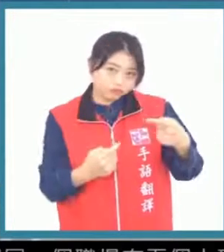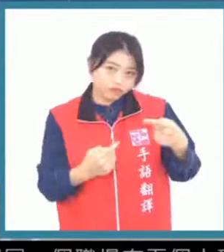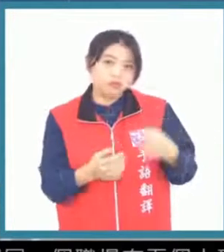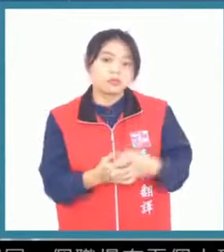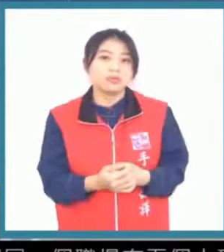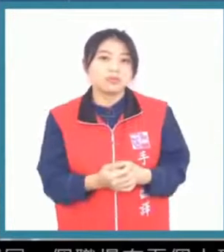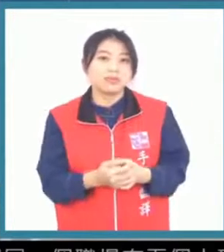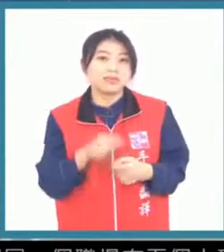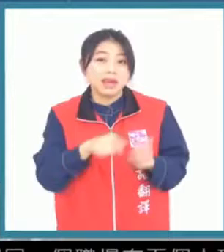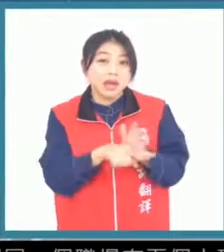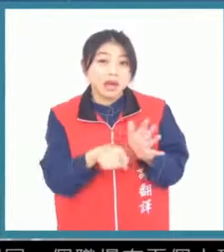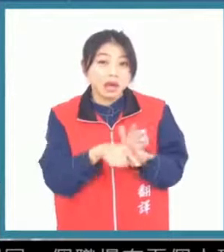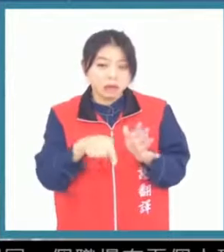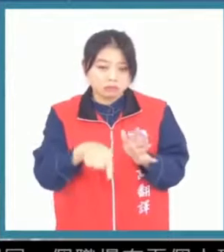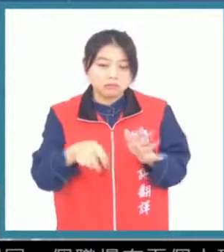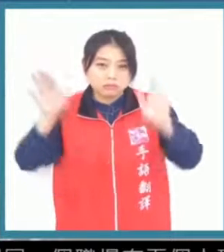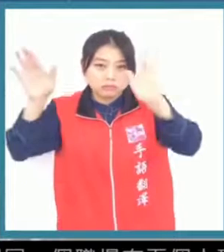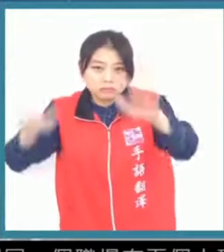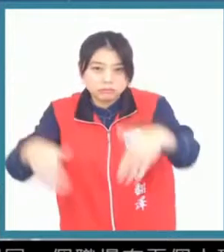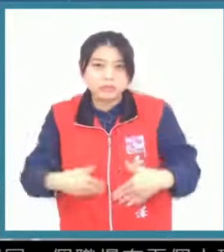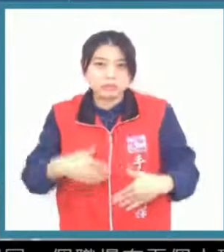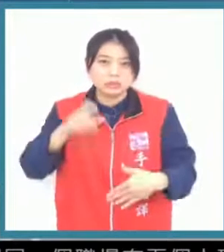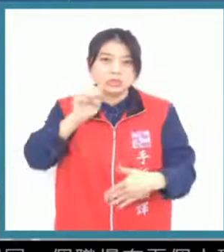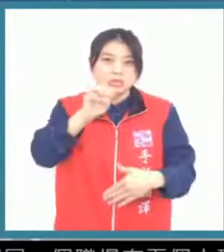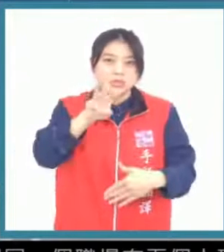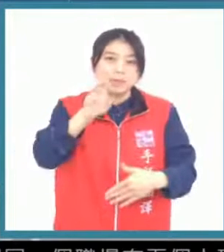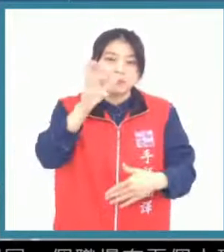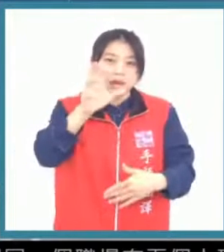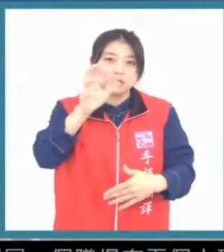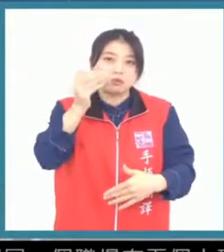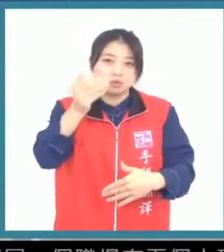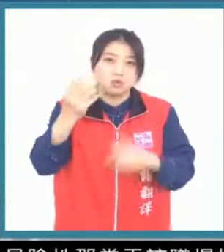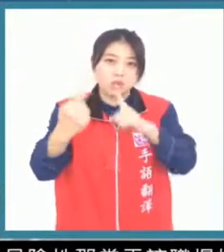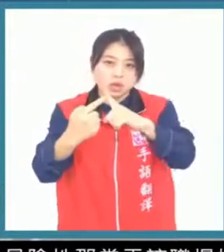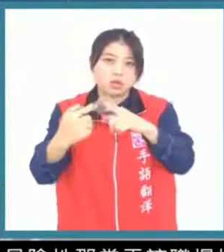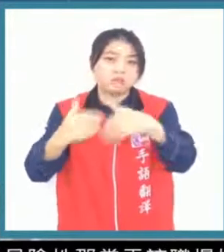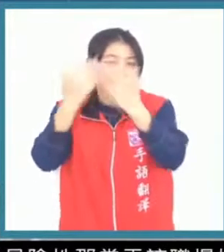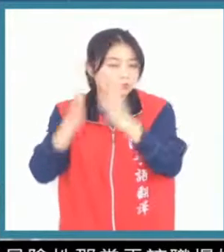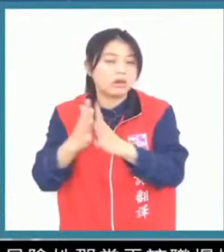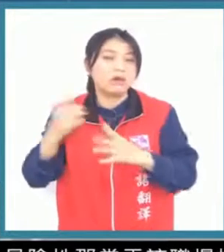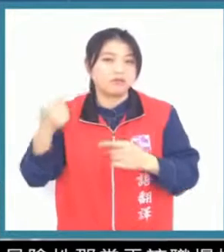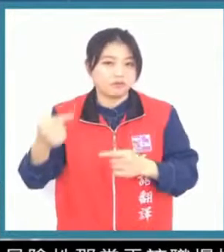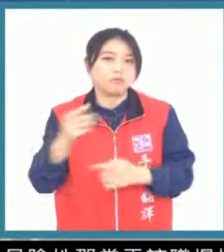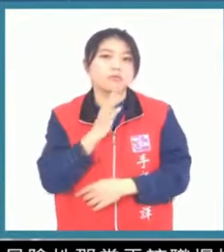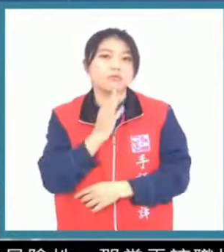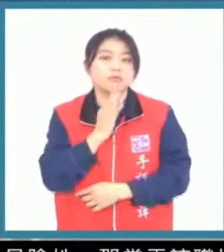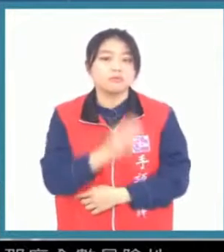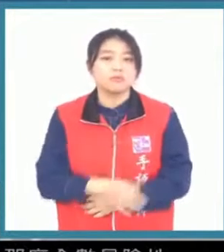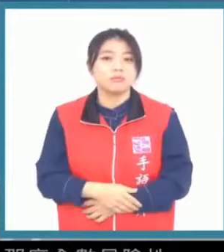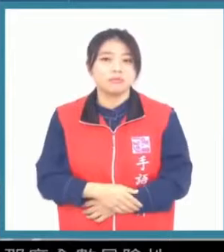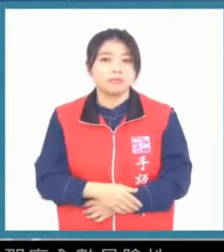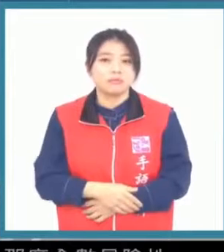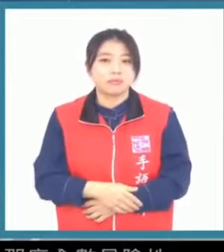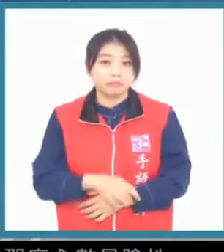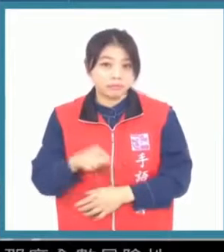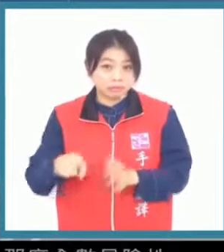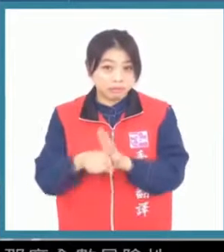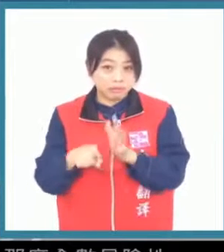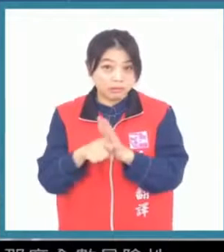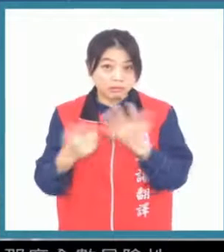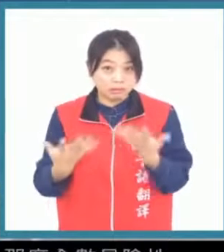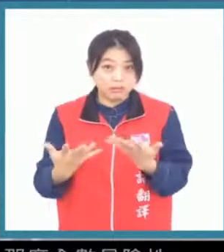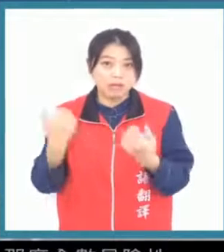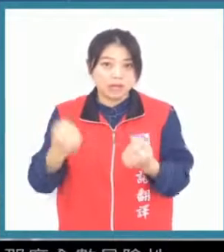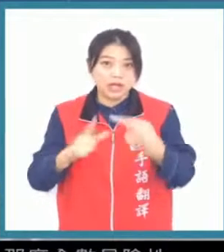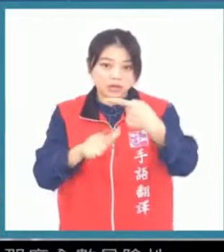天该职场采检了389位，那么全数是阴性。那么同日全部在